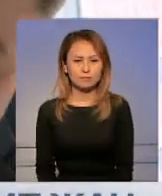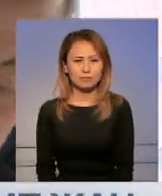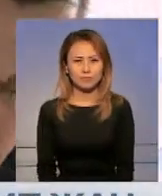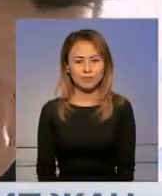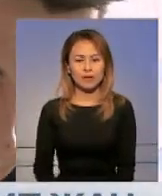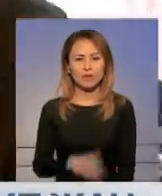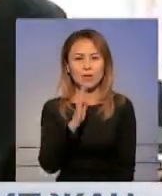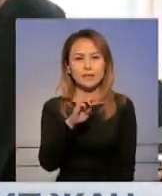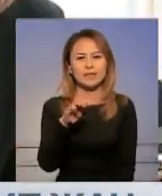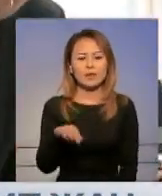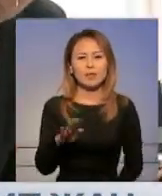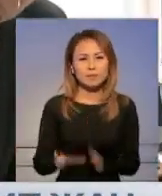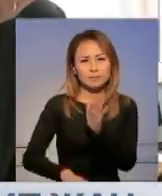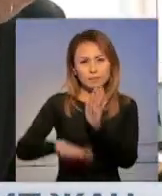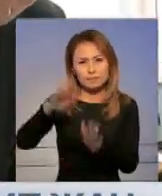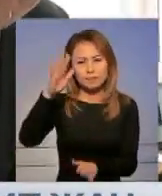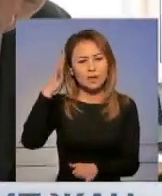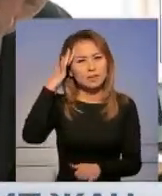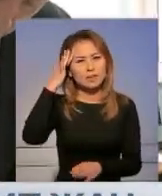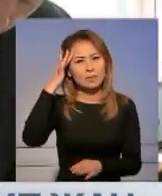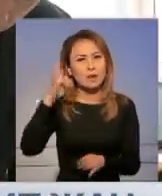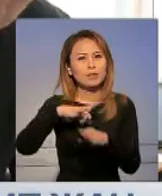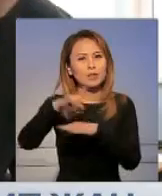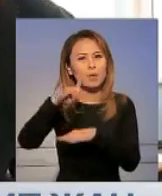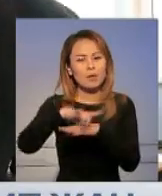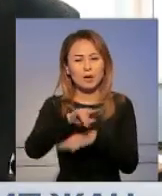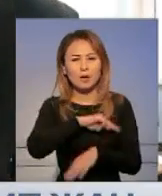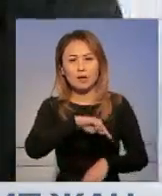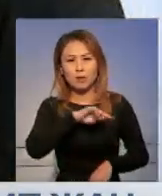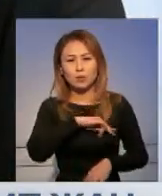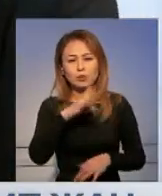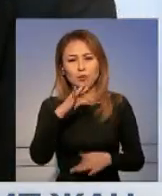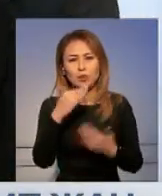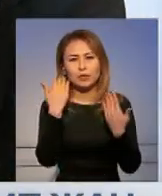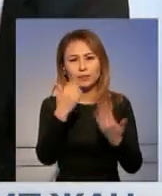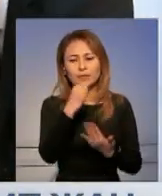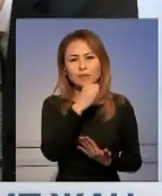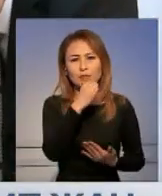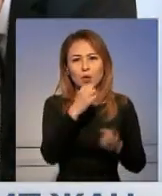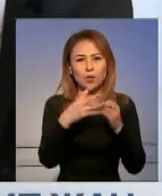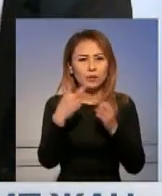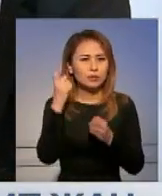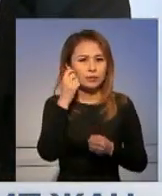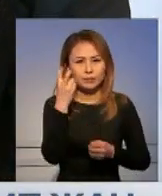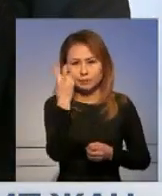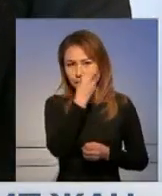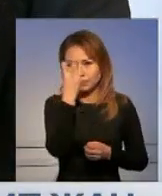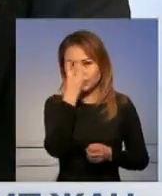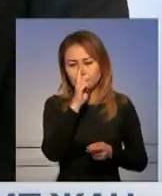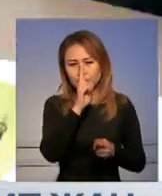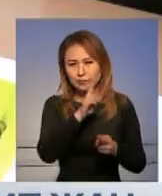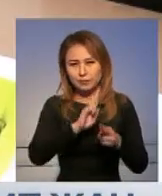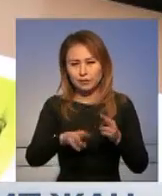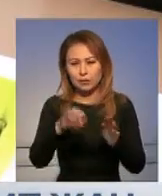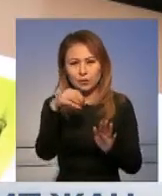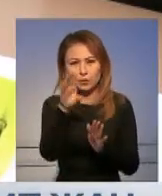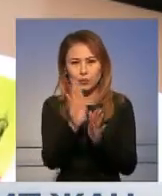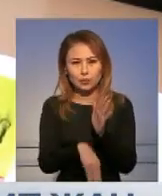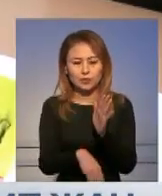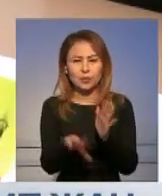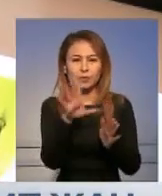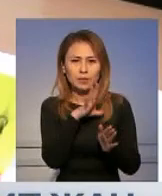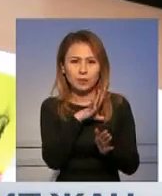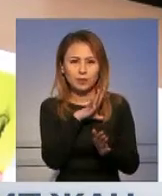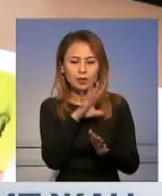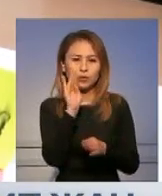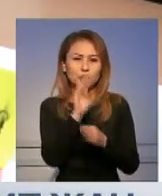Владислав Трифонов бала күнде ұшқыш болуды армандады. Алайда қатал тағдыр оны сынға алып, 15 жасында көзінің көруі күрт нашарлап, қос жанары көрмей